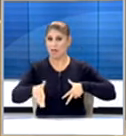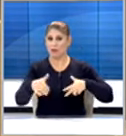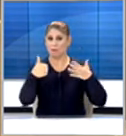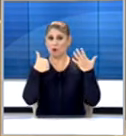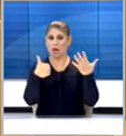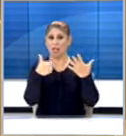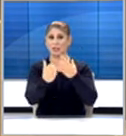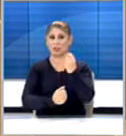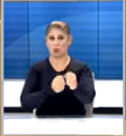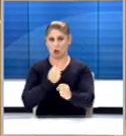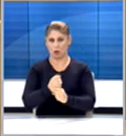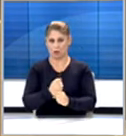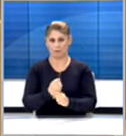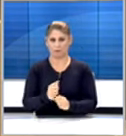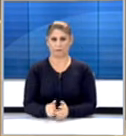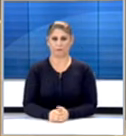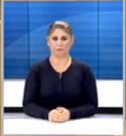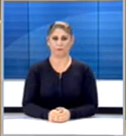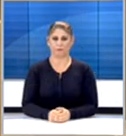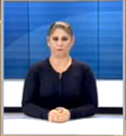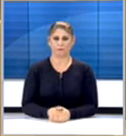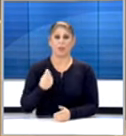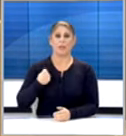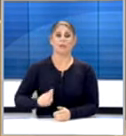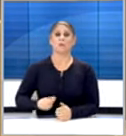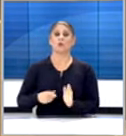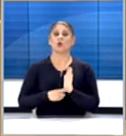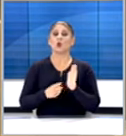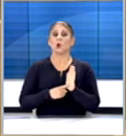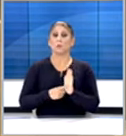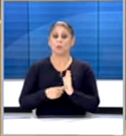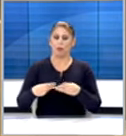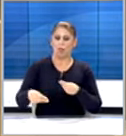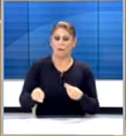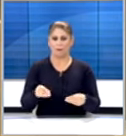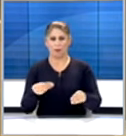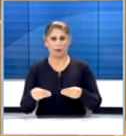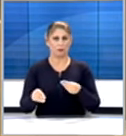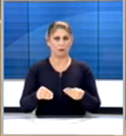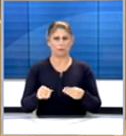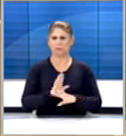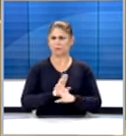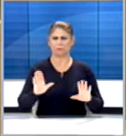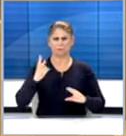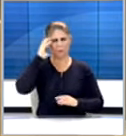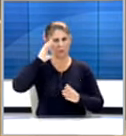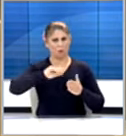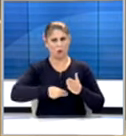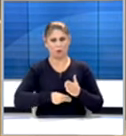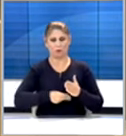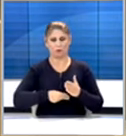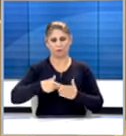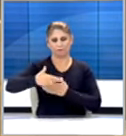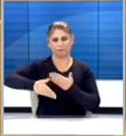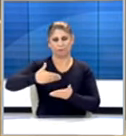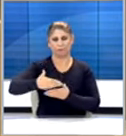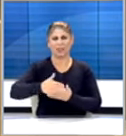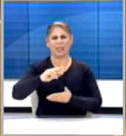6 περίπου χρόνια με δημοσιονομικές ευελιξίες, χωρίς μνημόνια και με την πρίκα